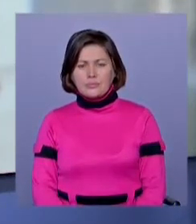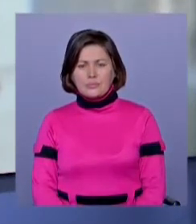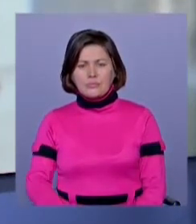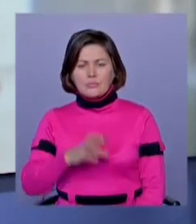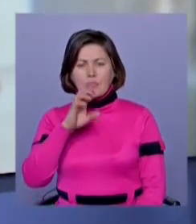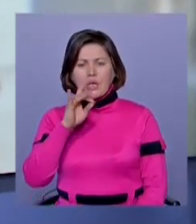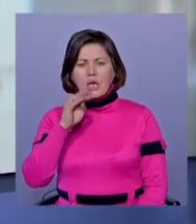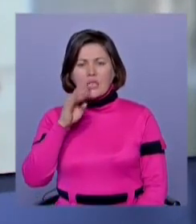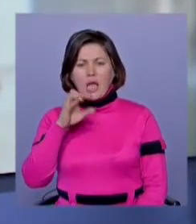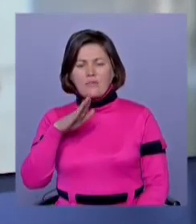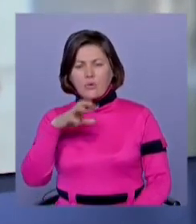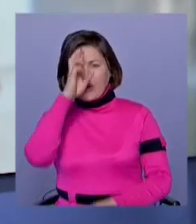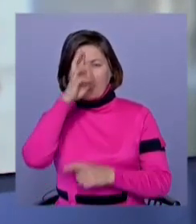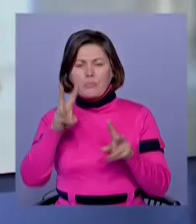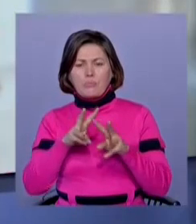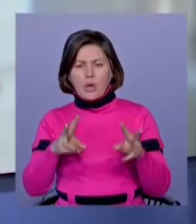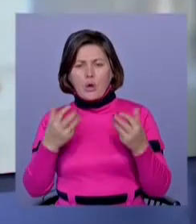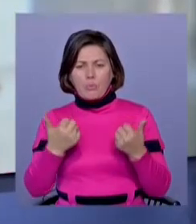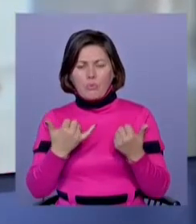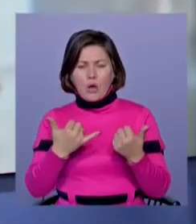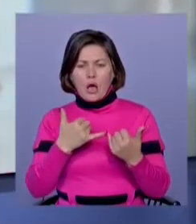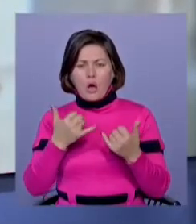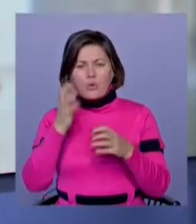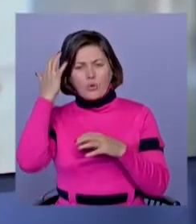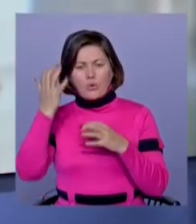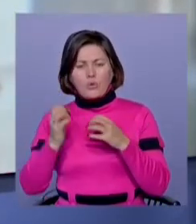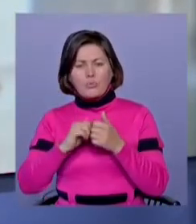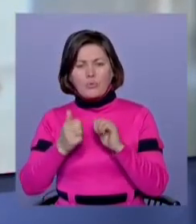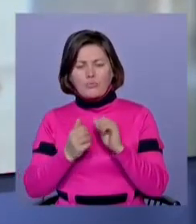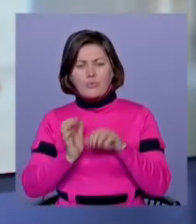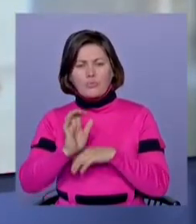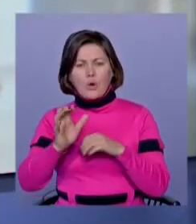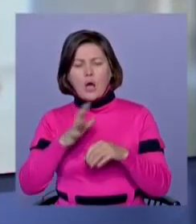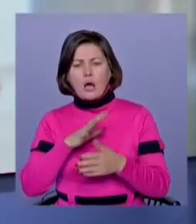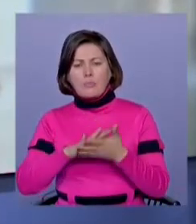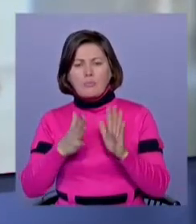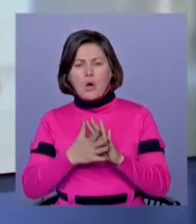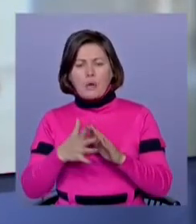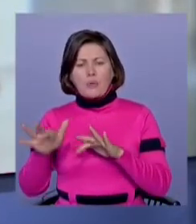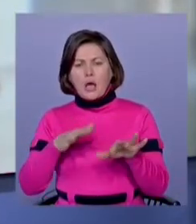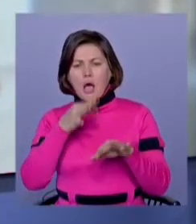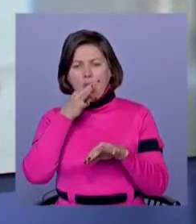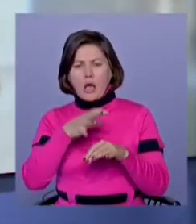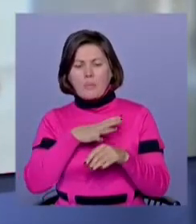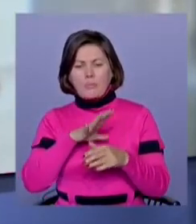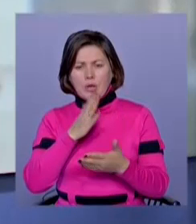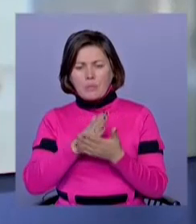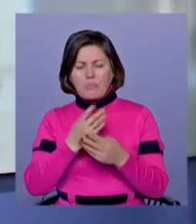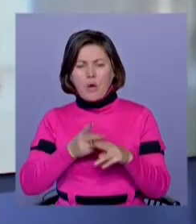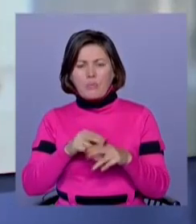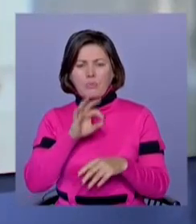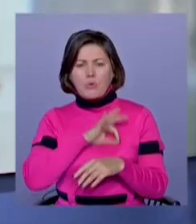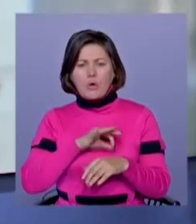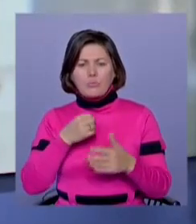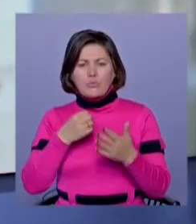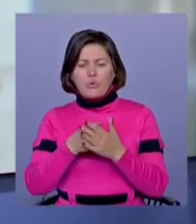Бақытжан Сағынтаев үкімет пен министрлік бүгінде негізгі көмір өндірушілермен келісім шарттар жасасқанын айтты. Енді жергілікті билік негізгі тұтынушыға